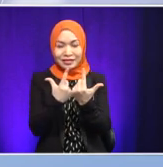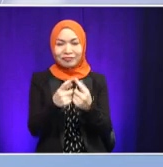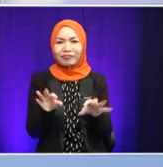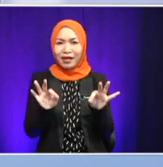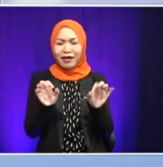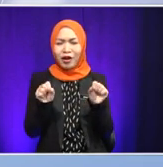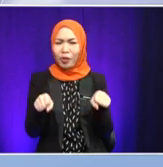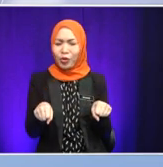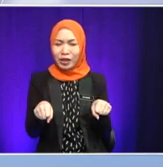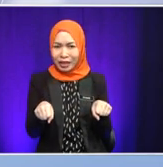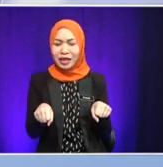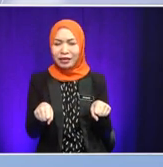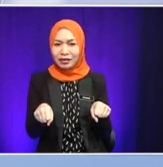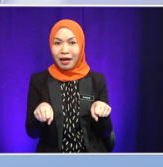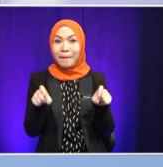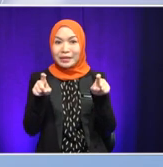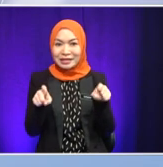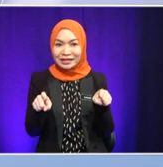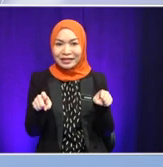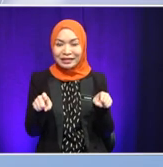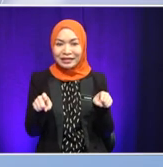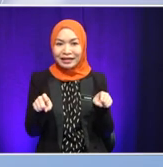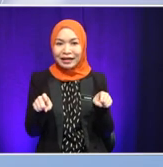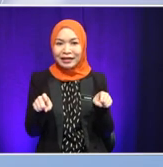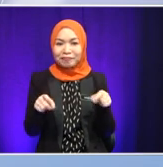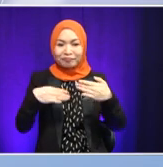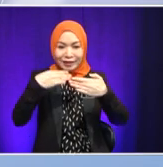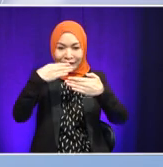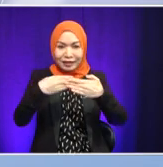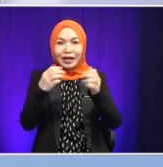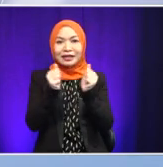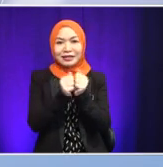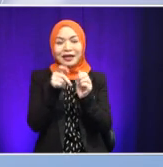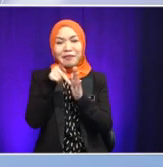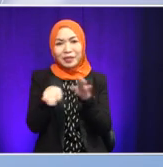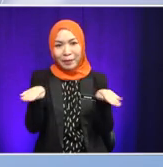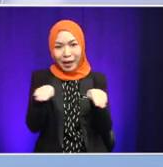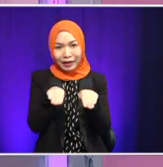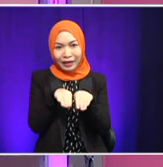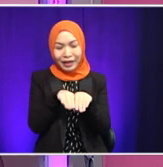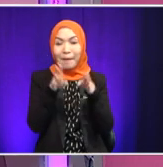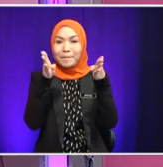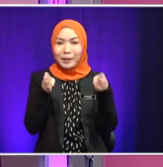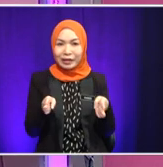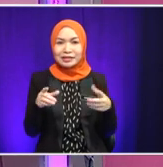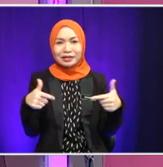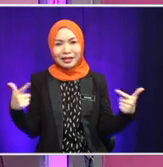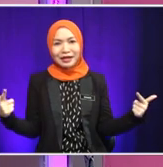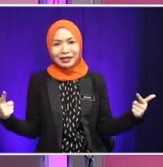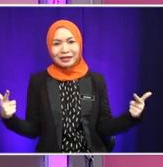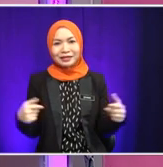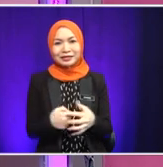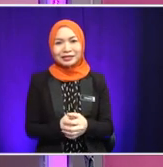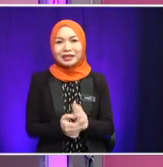kaum Kalau boleh duduk dengan berbagai kau jadi ini dapat mengenali mungkin mereka boleh mempelajari dengan lebih baik mengetahui